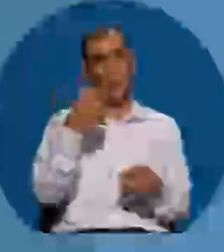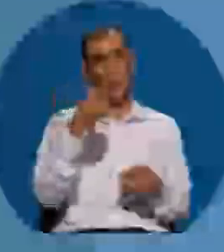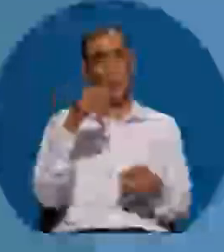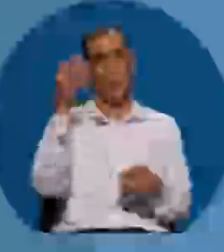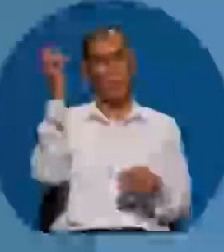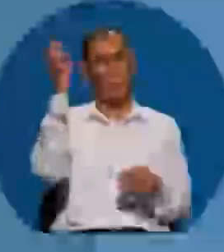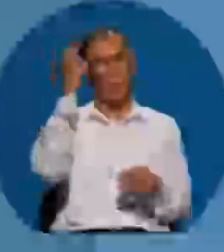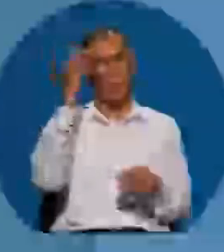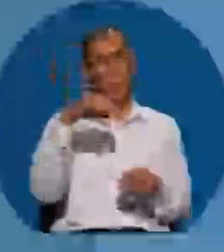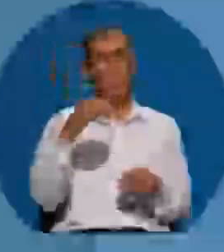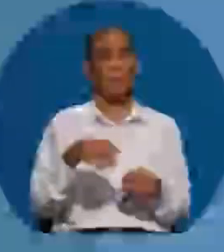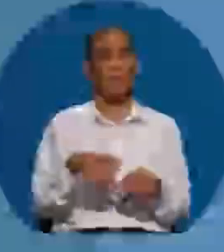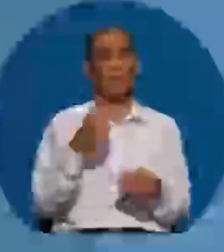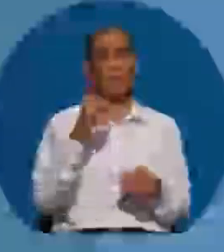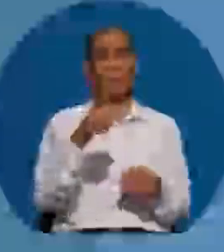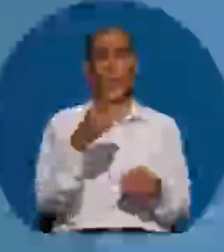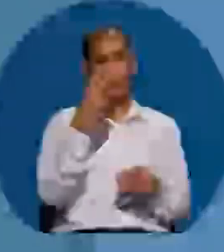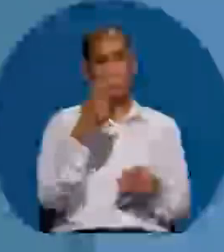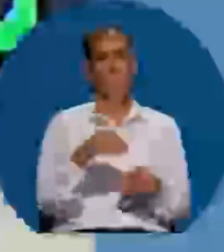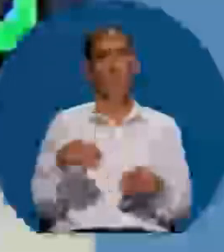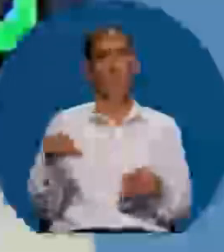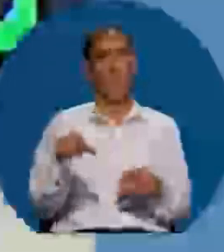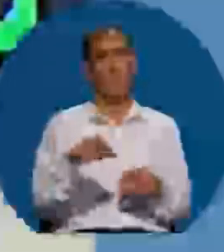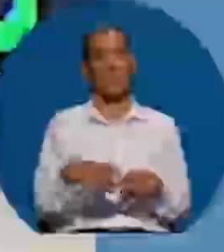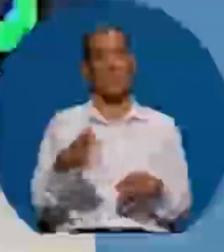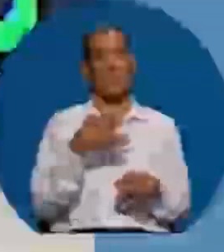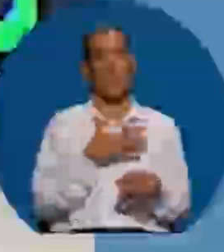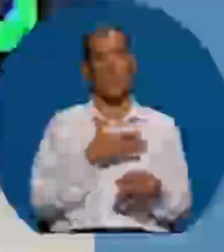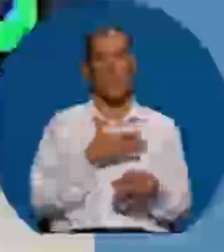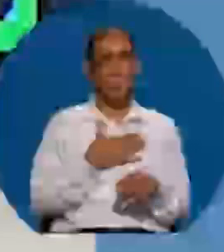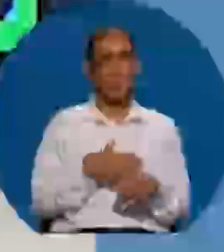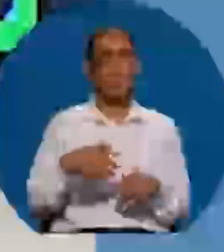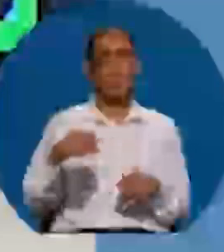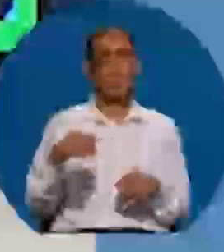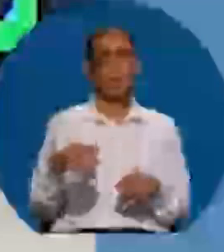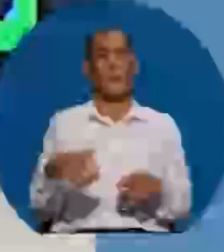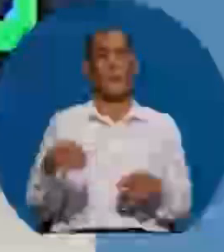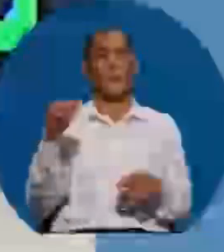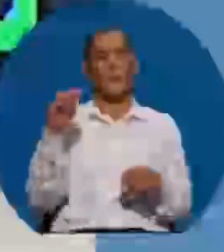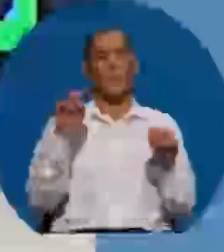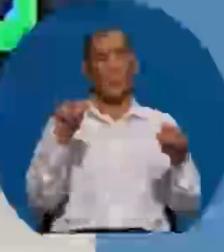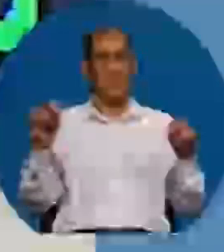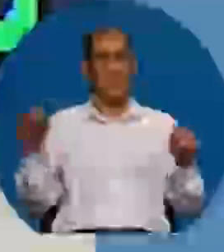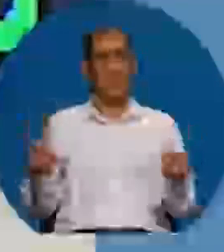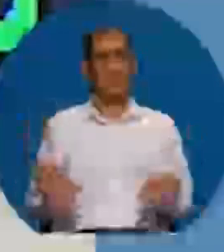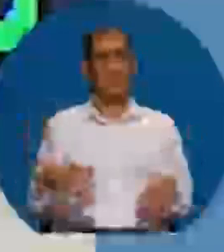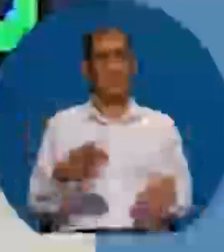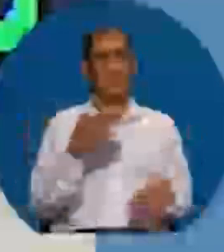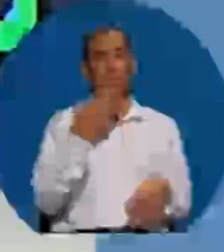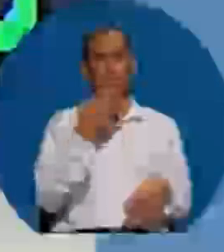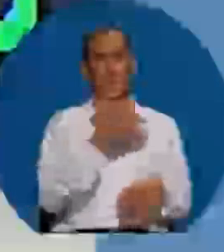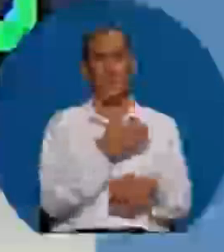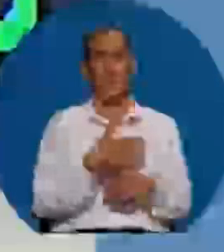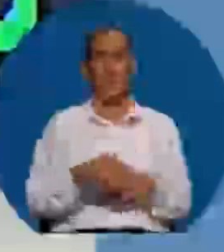ең дәстеп сілтеген жүрер жолыңды. Көксіме мұдамы қойып қолымды, мен мұғалім деген қалқты сүйемен.